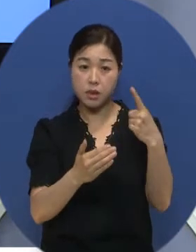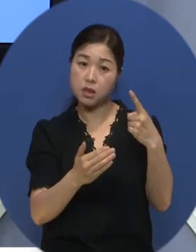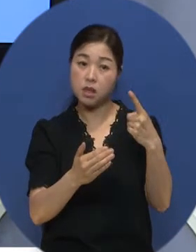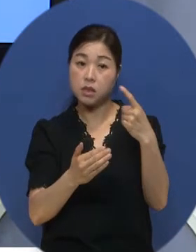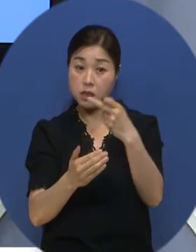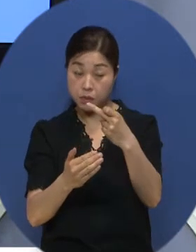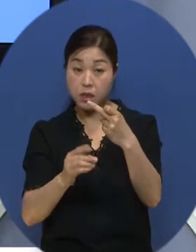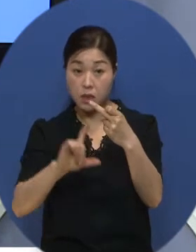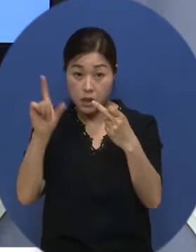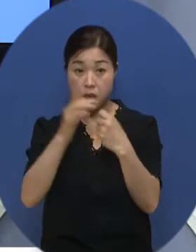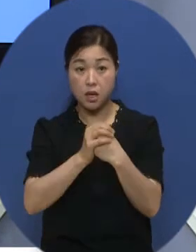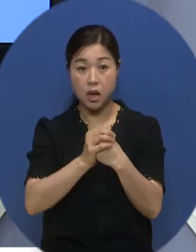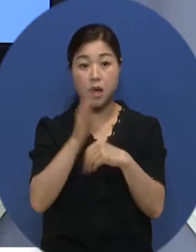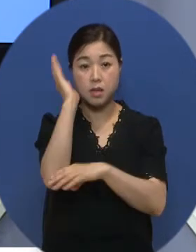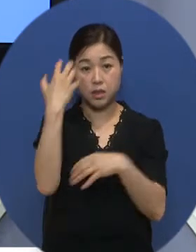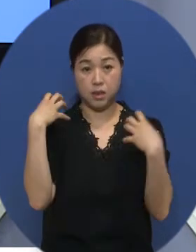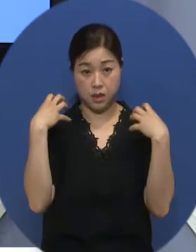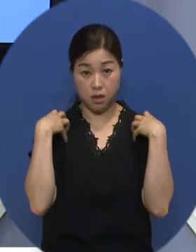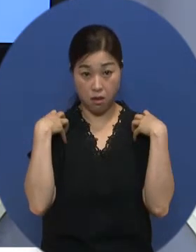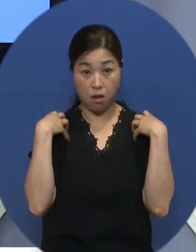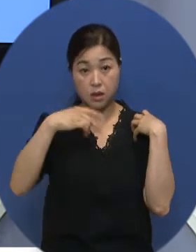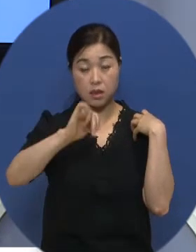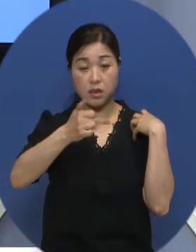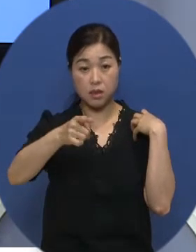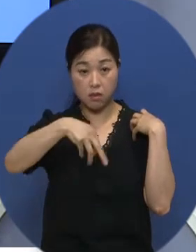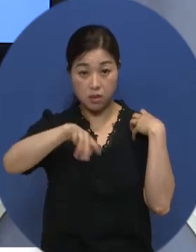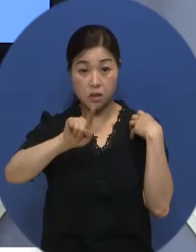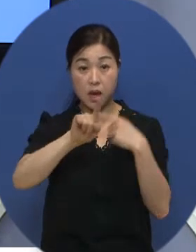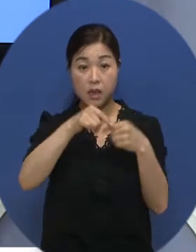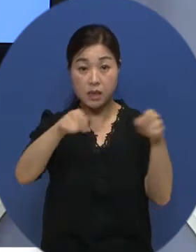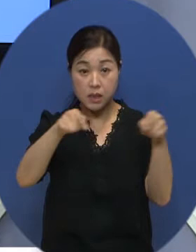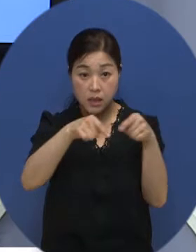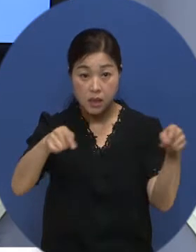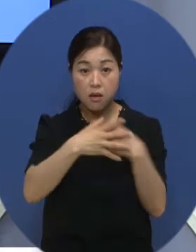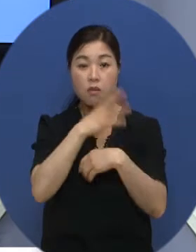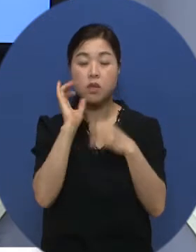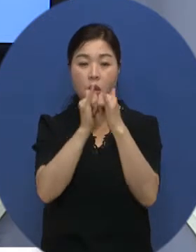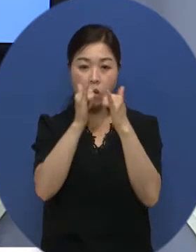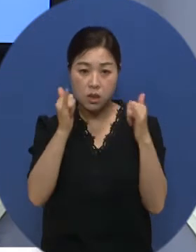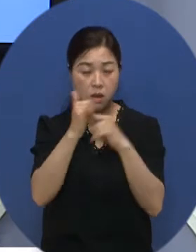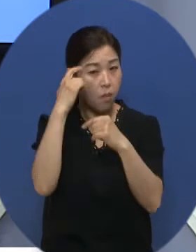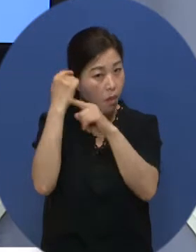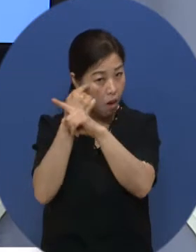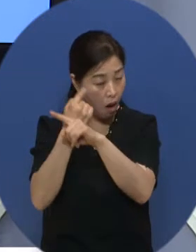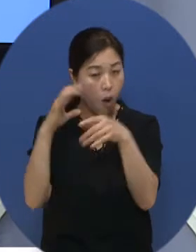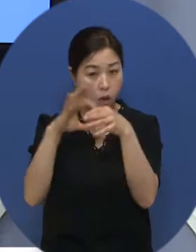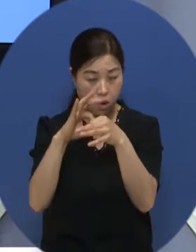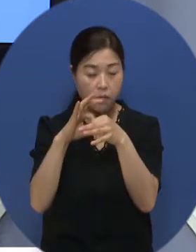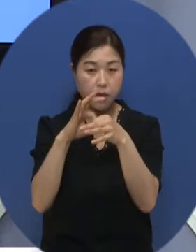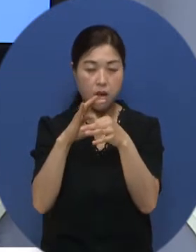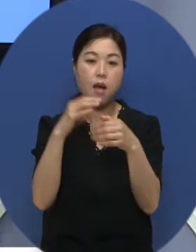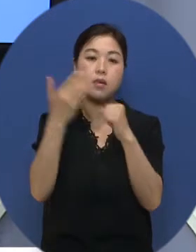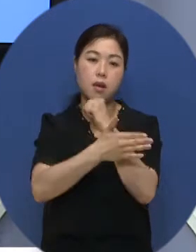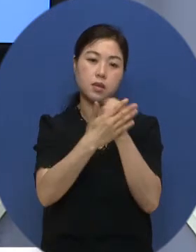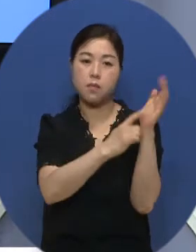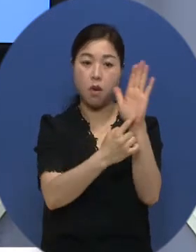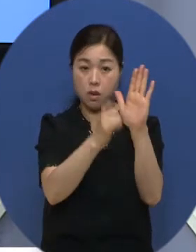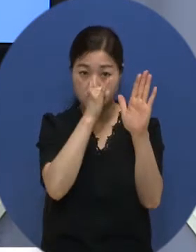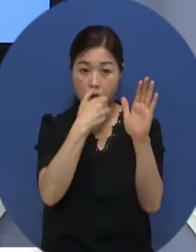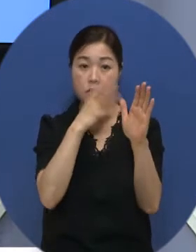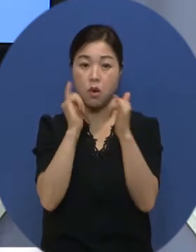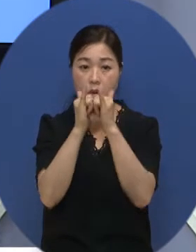신청사 1층 에서 어르신 인식 개선 사진전을 개최합니다 이를 통해 노인에 대한 근본적인 이 혀와